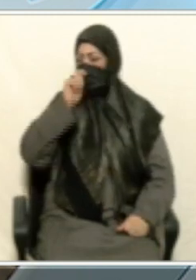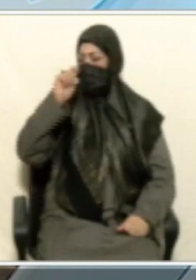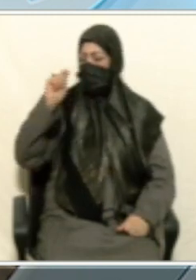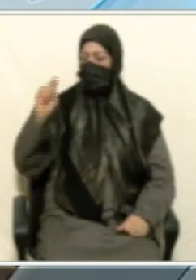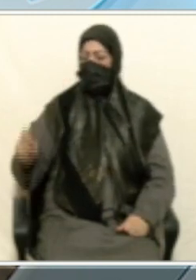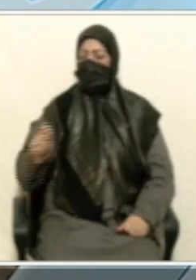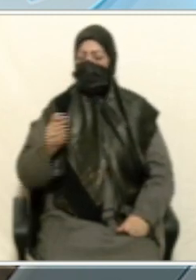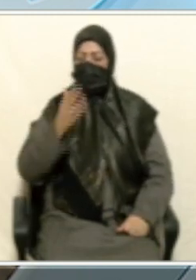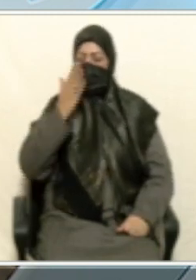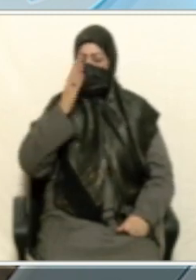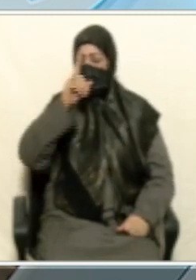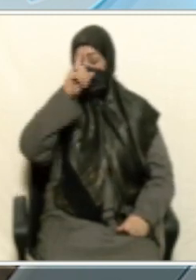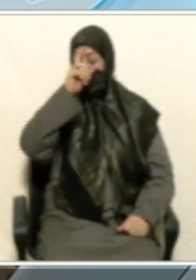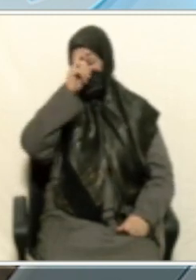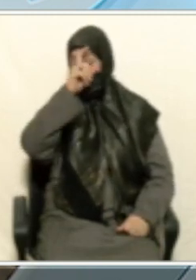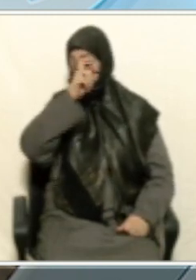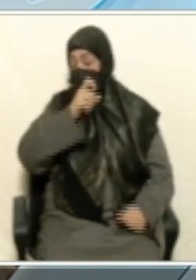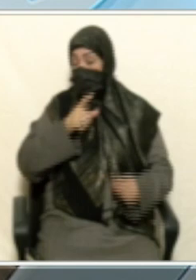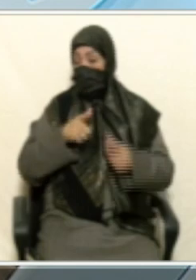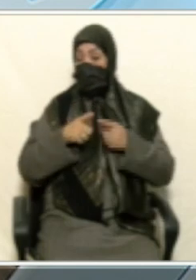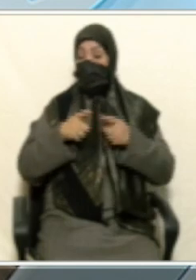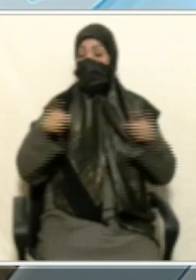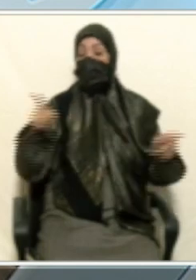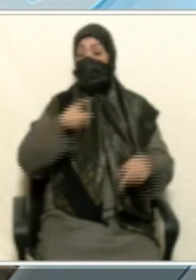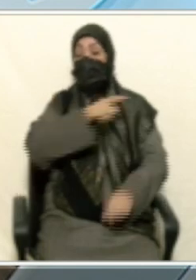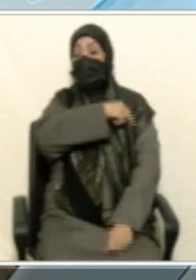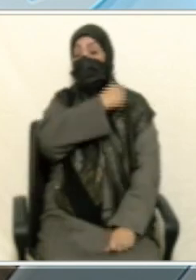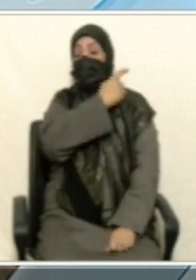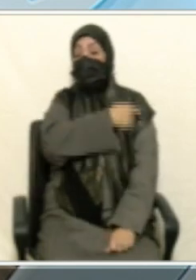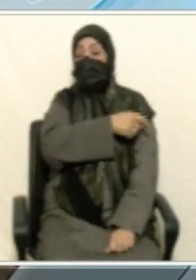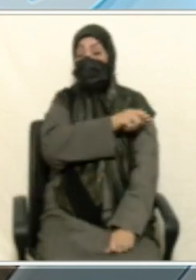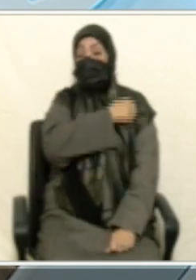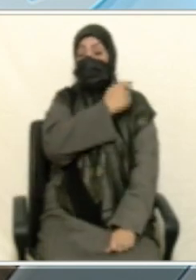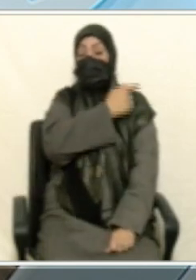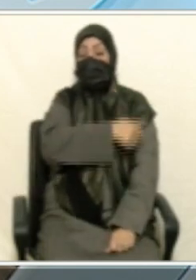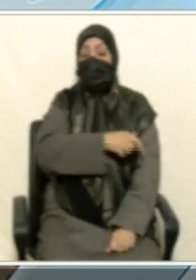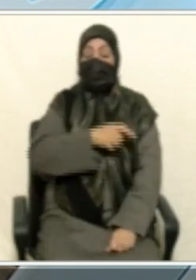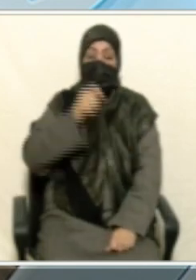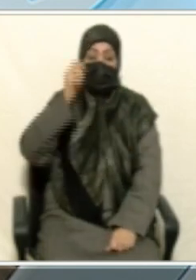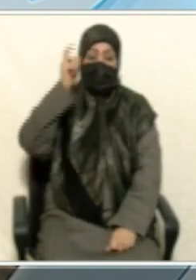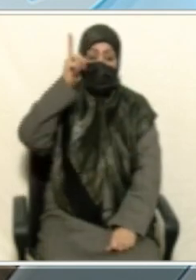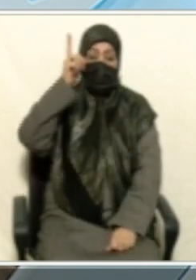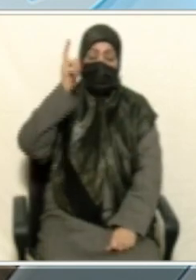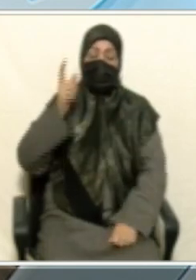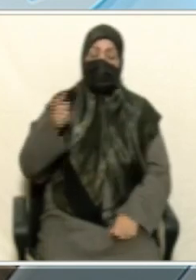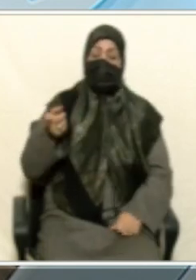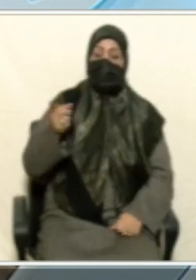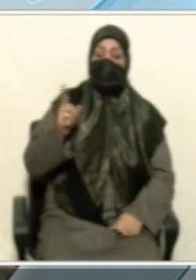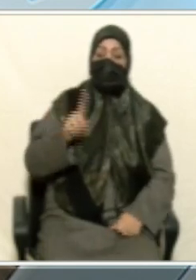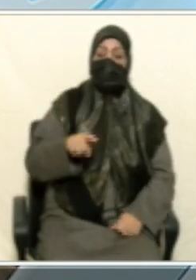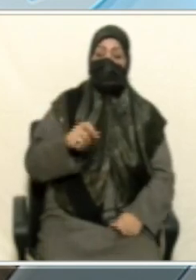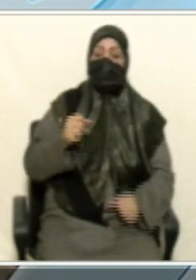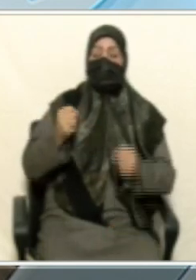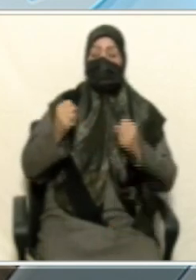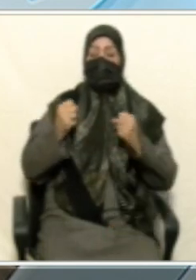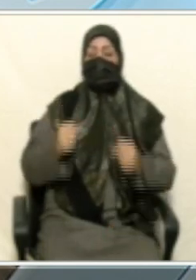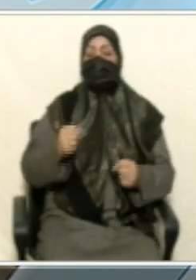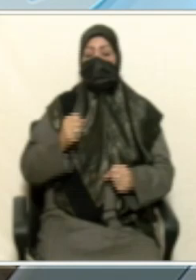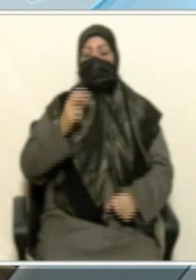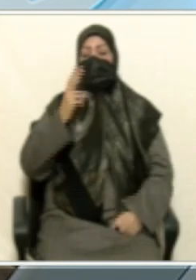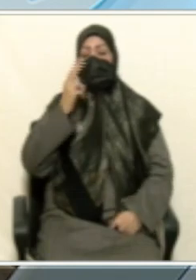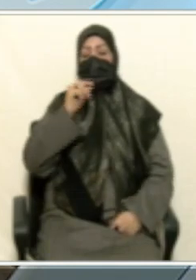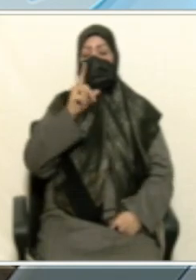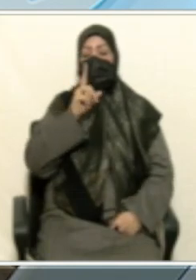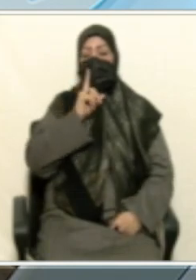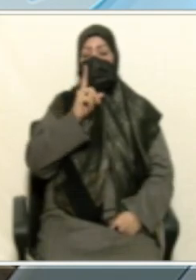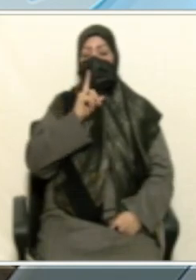من عظائم الذنوب. من أراد أن يعرف عظم حق الوالدين فليتأمل كتاب الله سبحانه وتعالى: